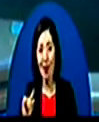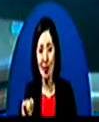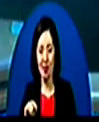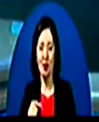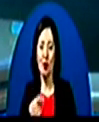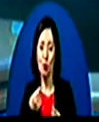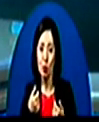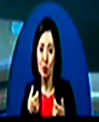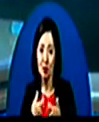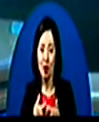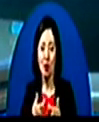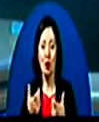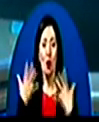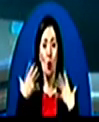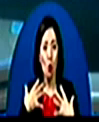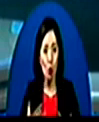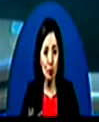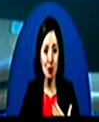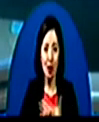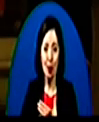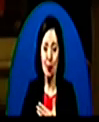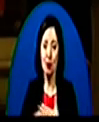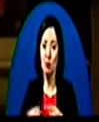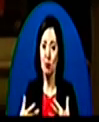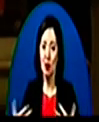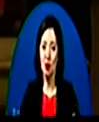хамгаалах хэрэгсэл хүлээлгэн өглөө.